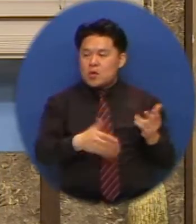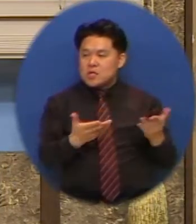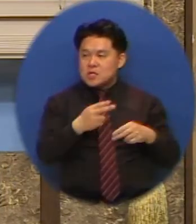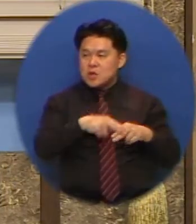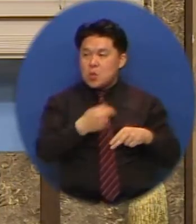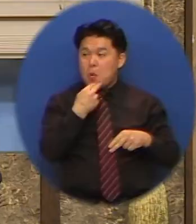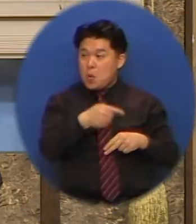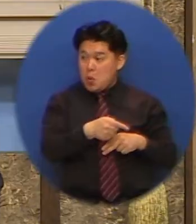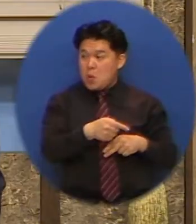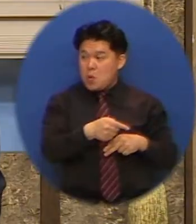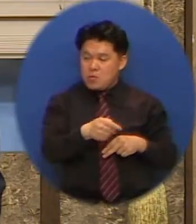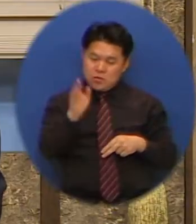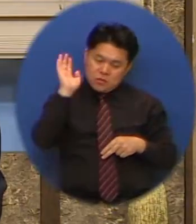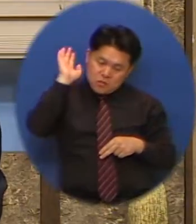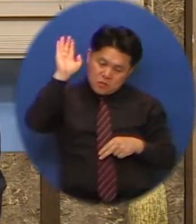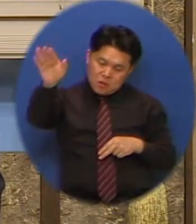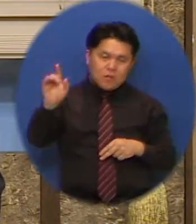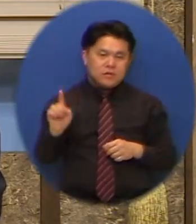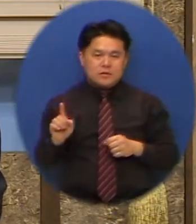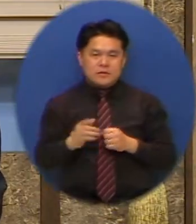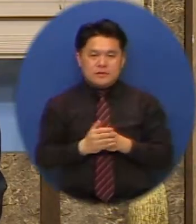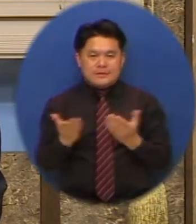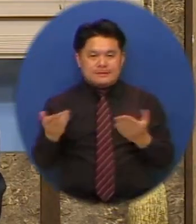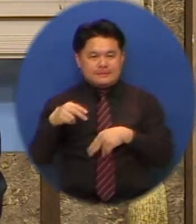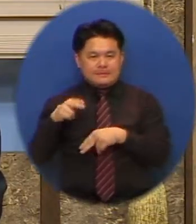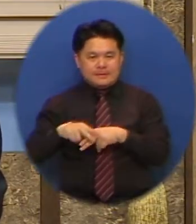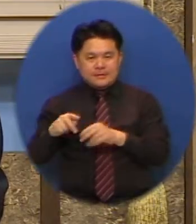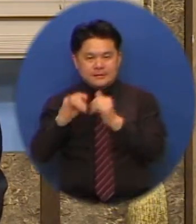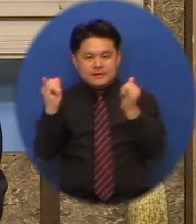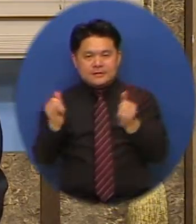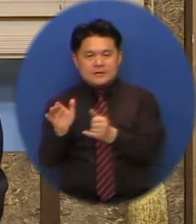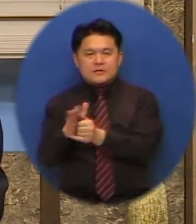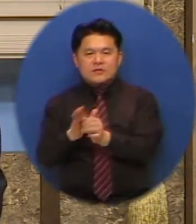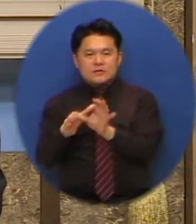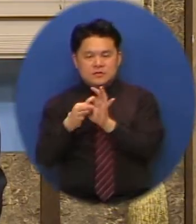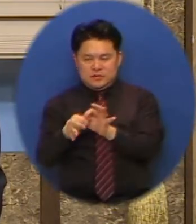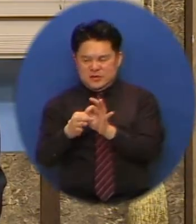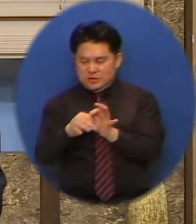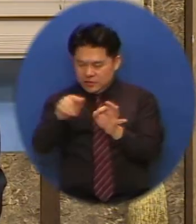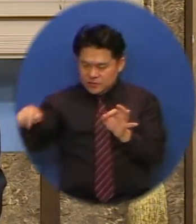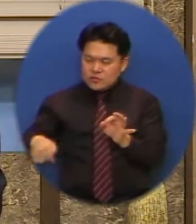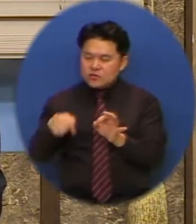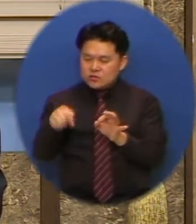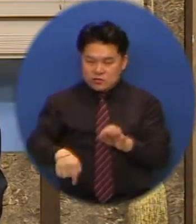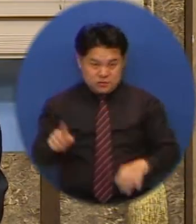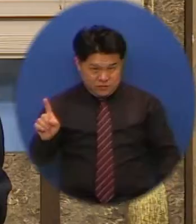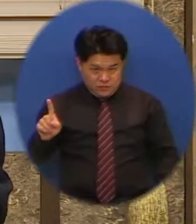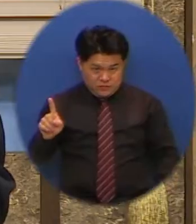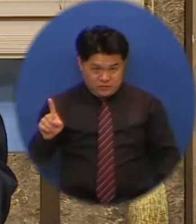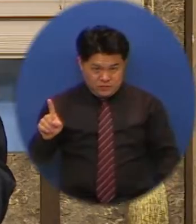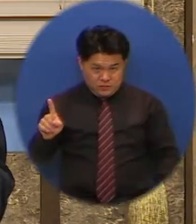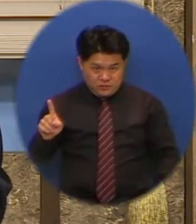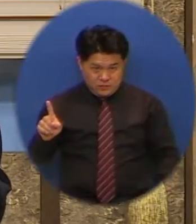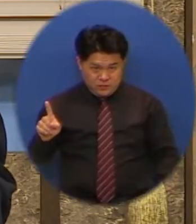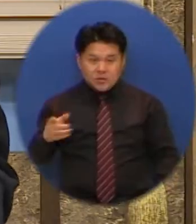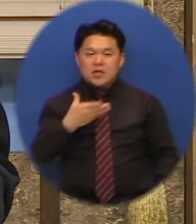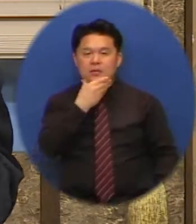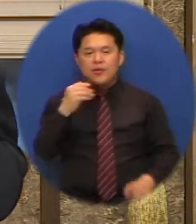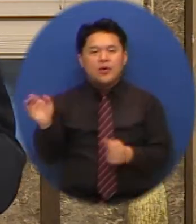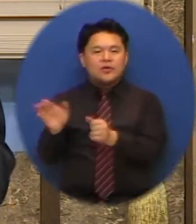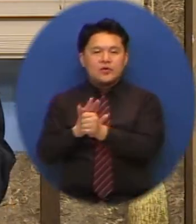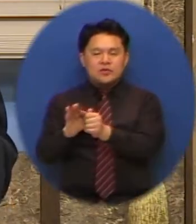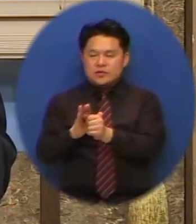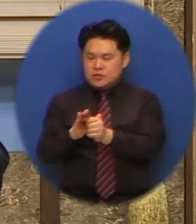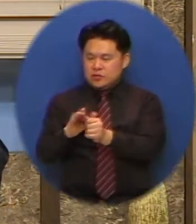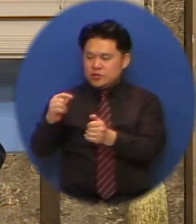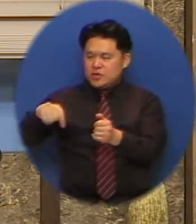만들어져요. 그래서 앞으로도 일자리는 사회 서비스, 사회 서비스 중에서도 복지